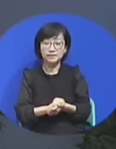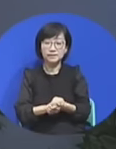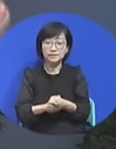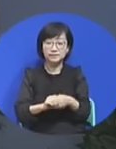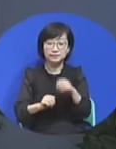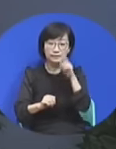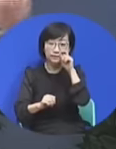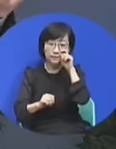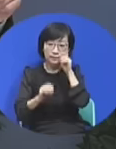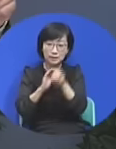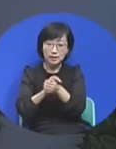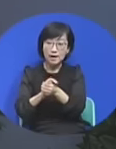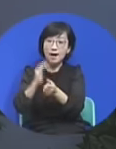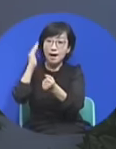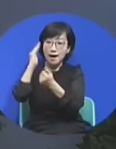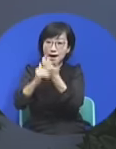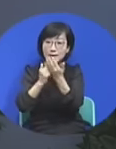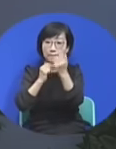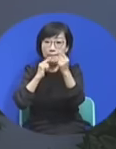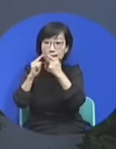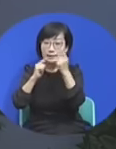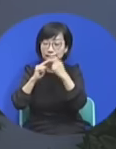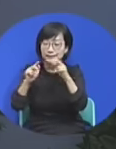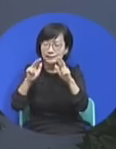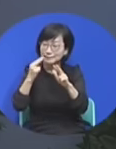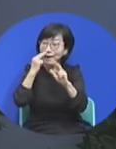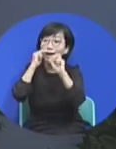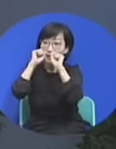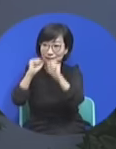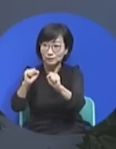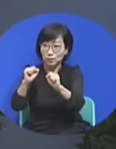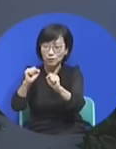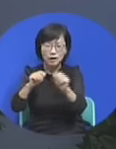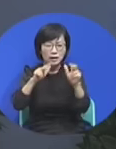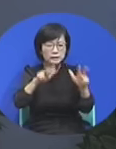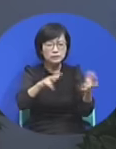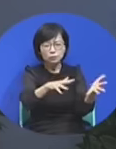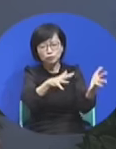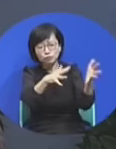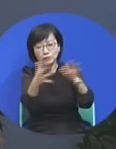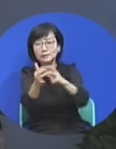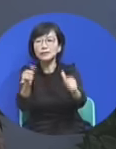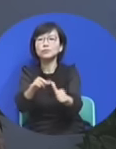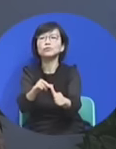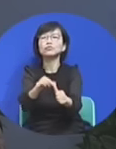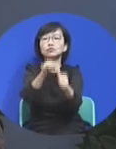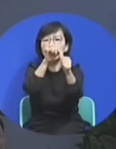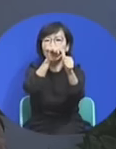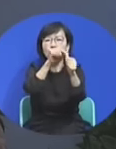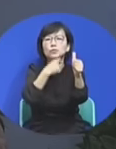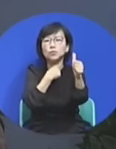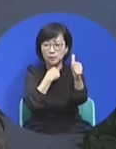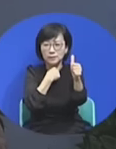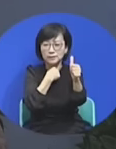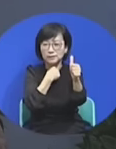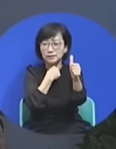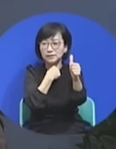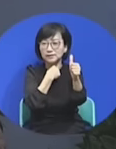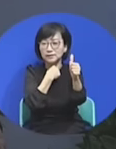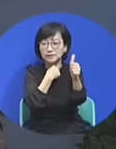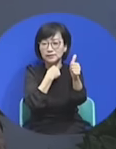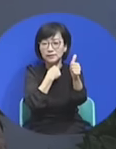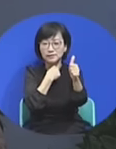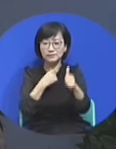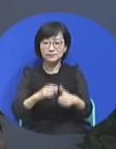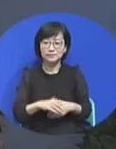지금도 그들을 살리라고 하는 겁니다. So many unbelievers misunderstand because believers are believing in the incorrect way. But God gave us this message to go and